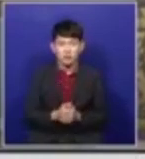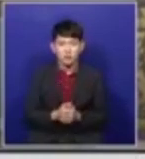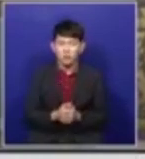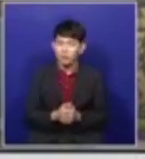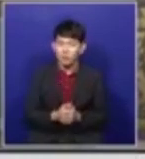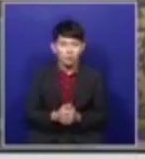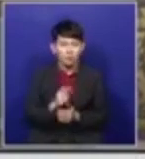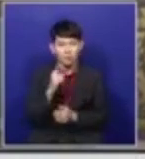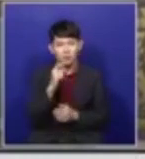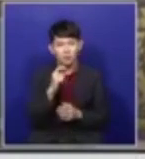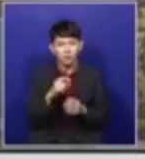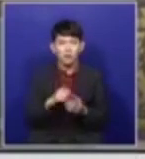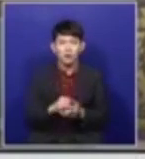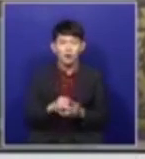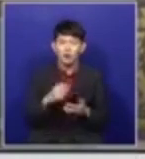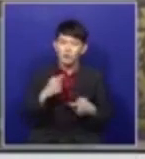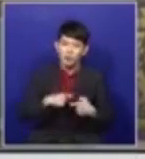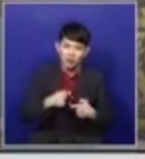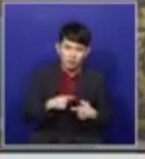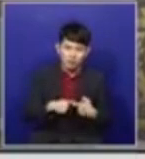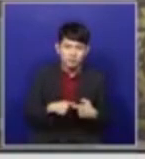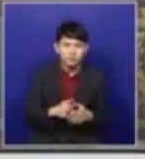หน้ามืดมนแต่ลำบากสิวันนั้นใครเป็นนายกไม่รู้ใครเป็นรัฐบาลไม่รู้รู้แต่เพียงว่ามาอุ่นสุขท่านครับพูดมาทั้งหมดเวลาจะหมดขอเรียนอย่างนี้ว่า